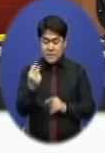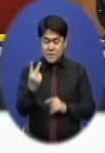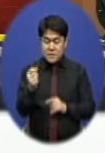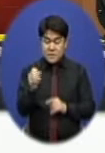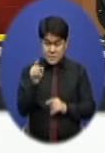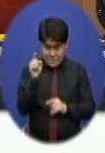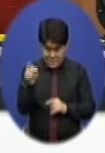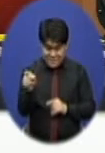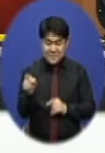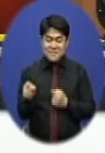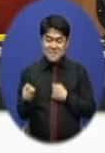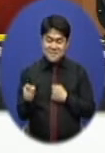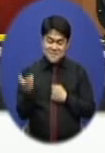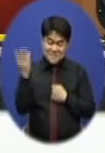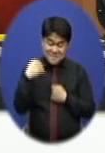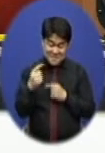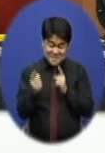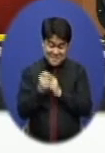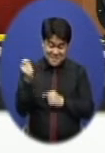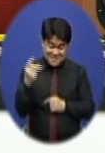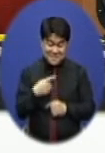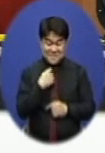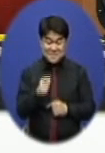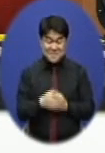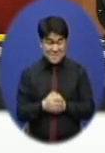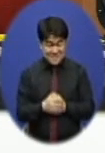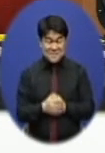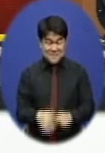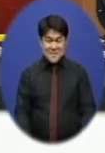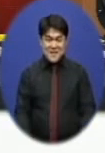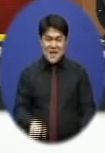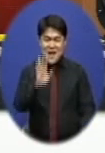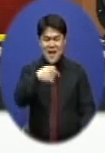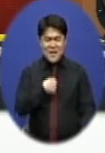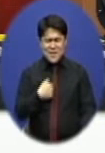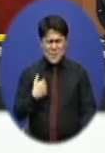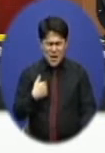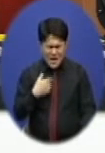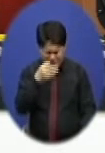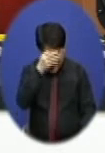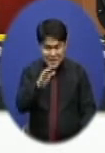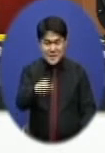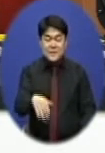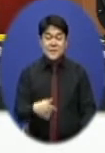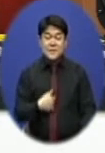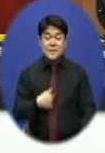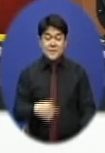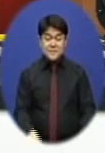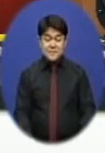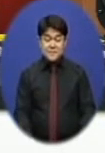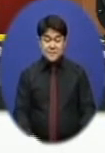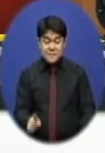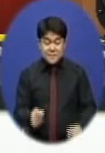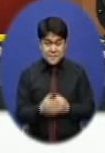이여정 씨하고는 몇 분 그거 저기. 아이고, 그러셨군요. 했는데. 근데 제가 몰라 뵙군요. 내가 그거 저. 그